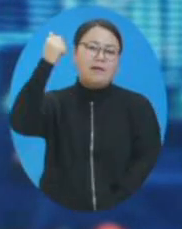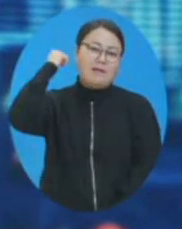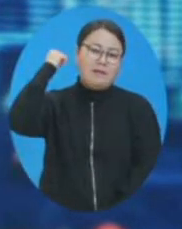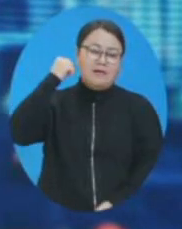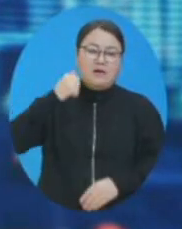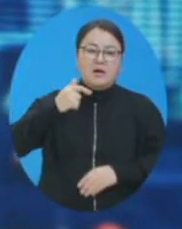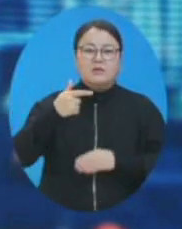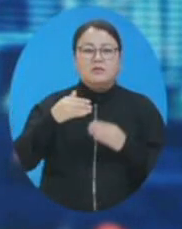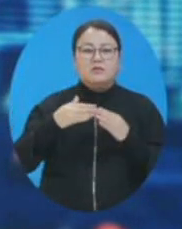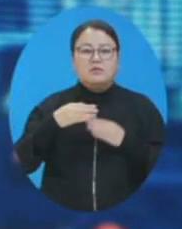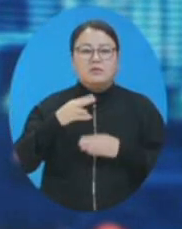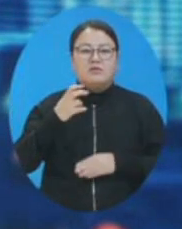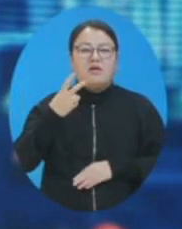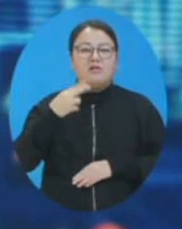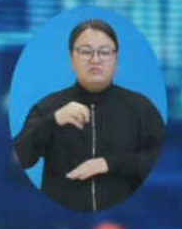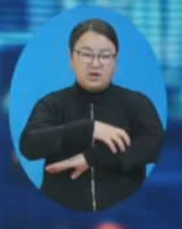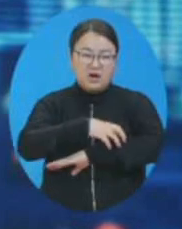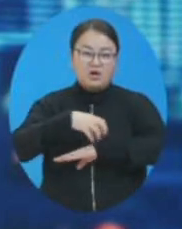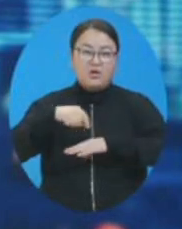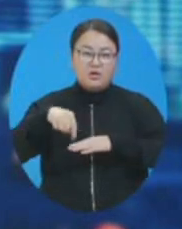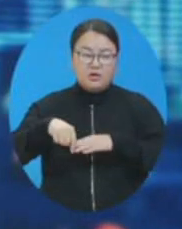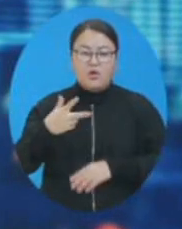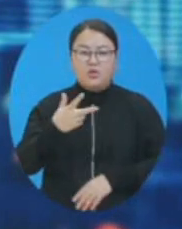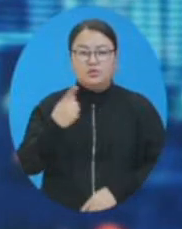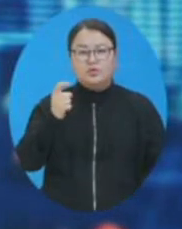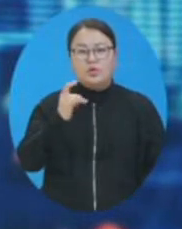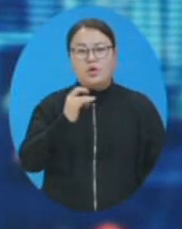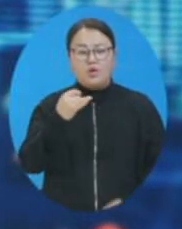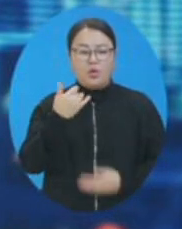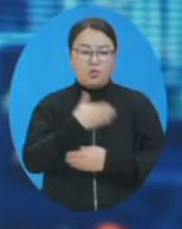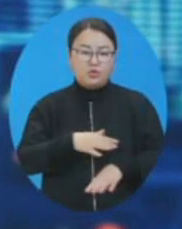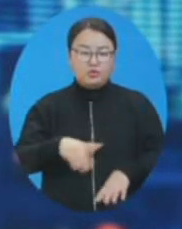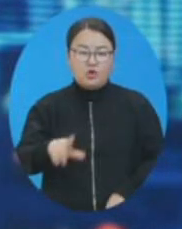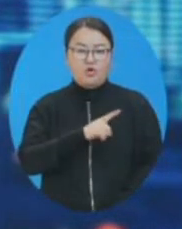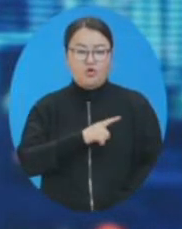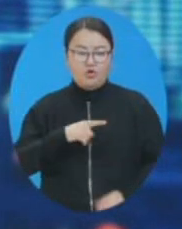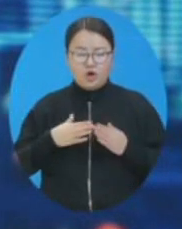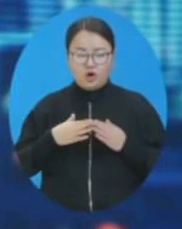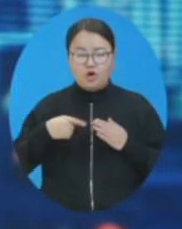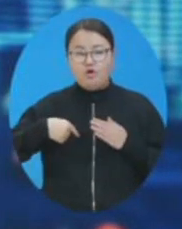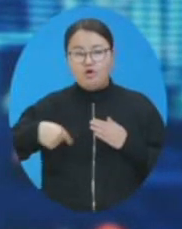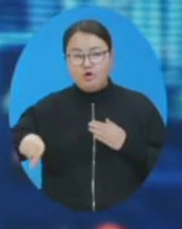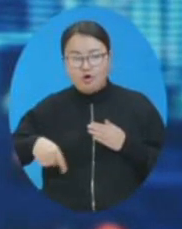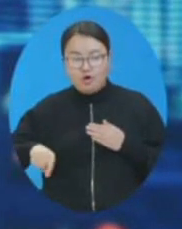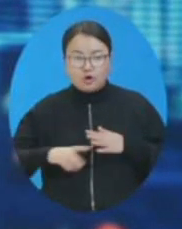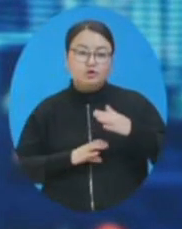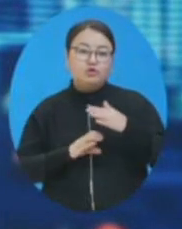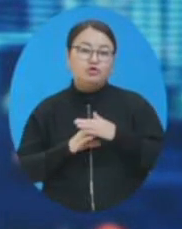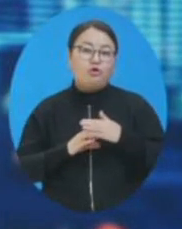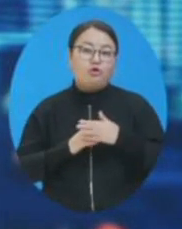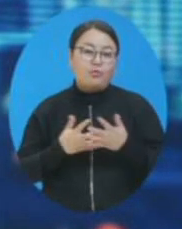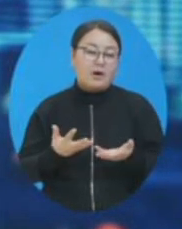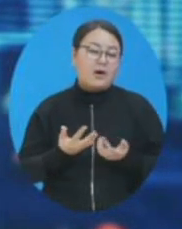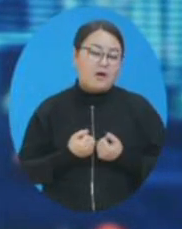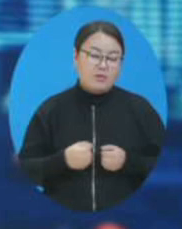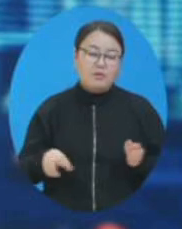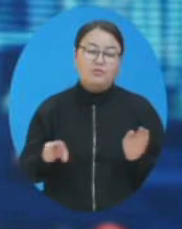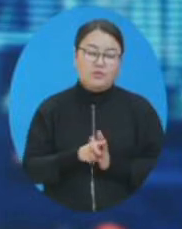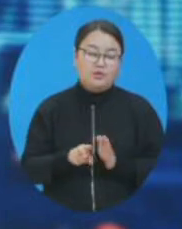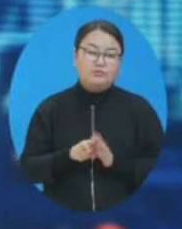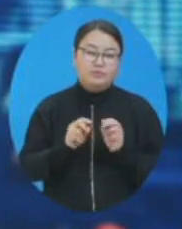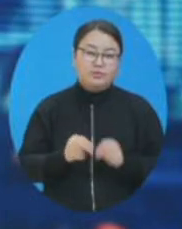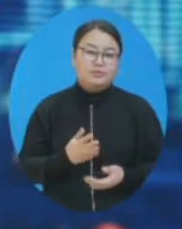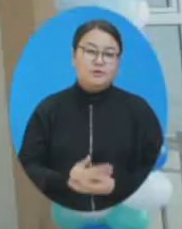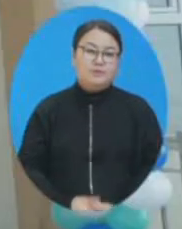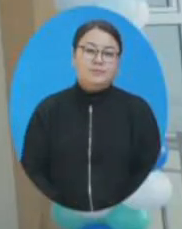дэнжин гэр хороолд байршилтай юм. Иймээс 31-р хорооны хүүхдүүд өөрийн гэрт ойрхон сургуулийн өмнөх боловсрол эзэмших